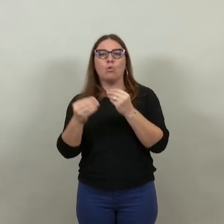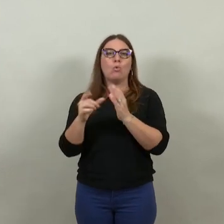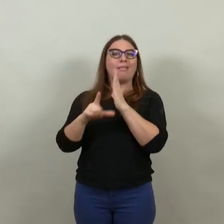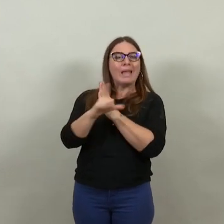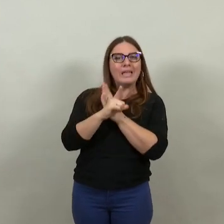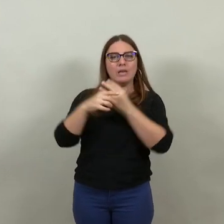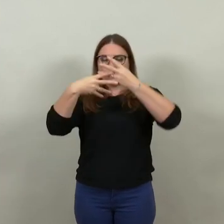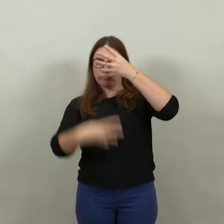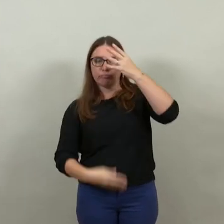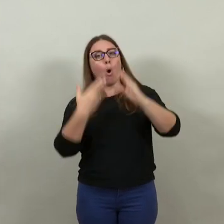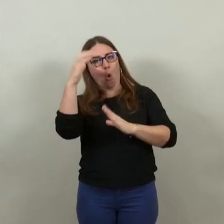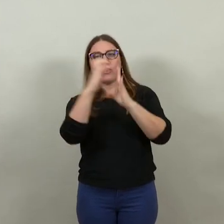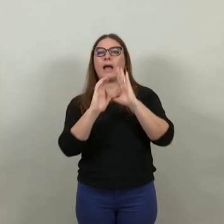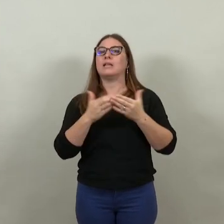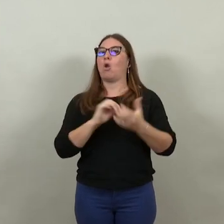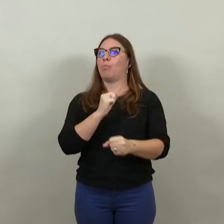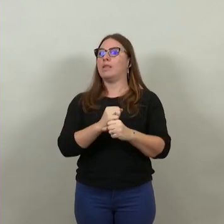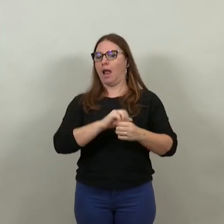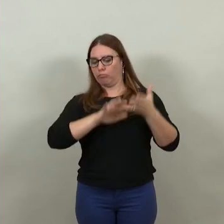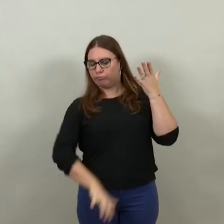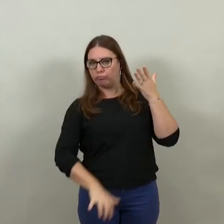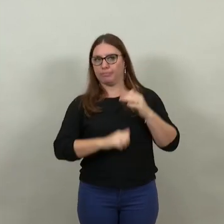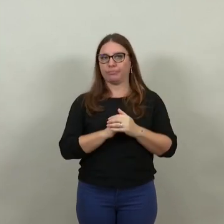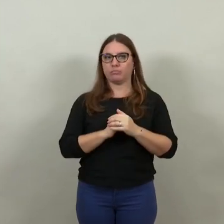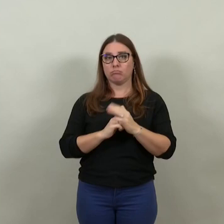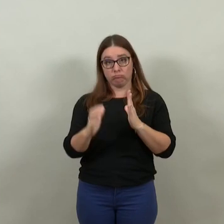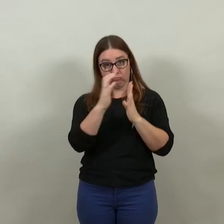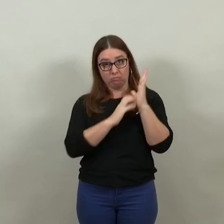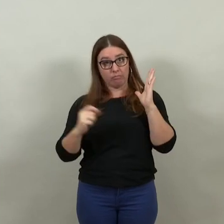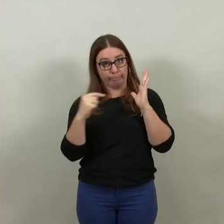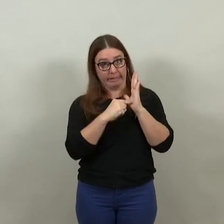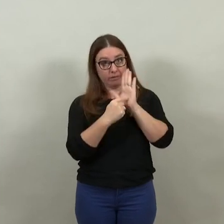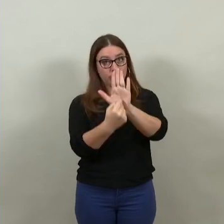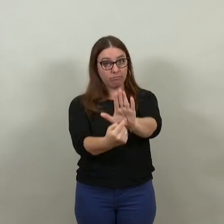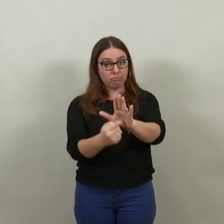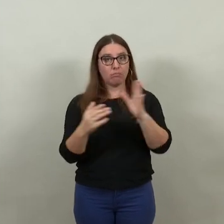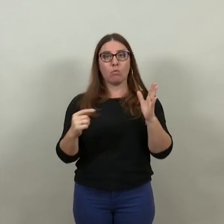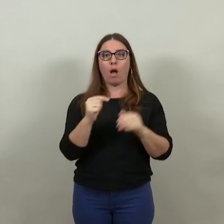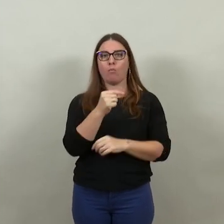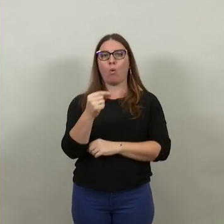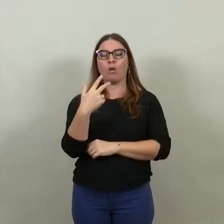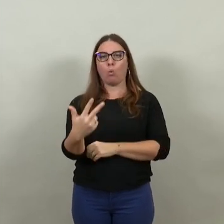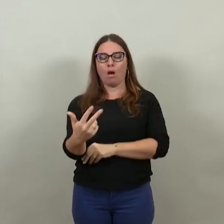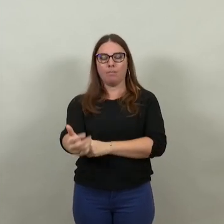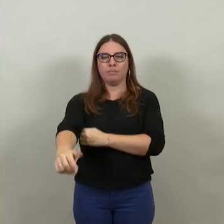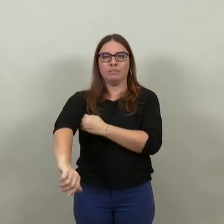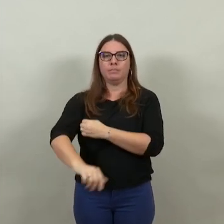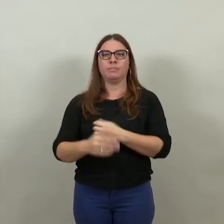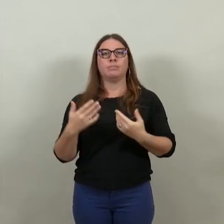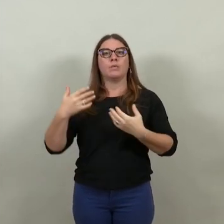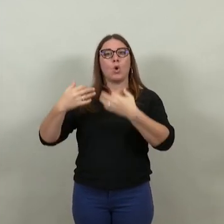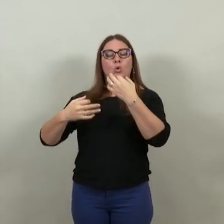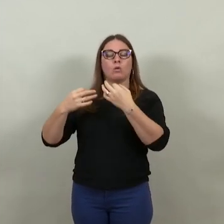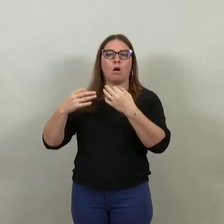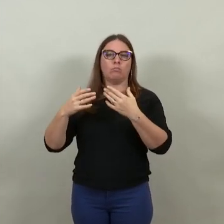listé dans un autre article du code pénal article d'ailleurs qui précise en son point 3 toutefois la juridiction peut